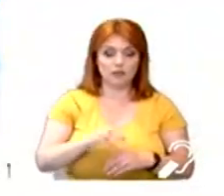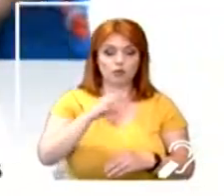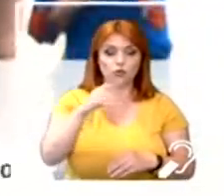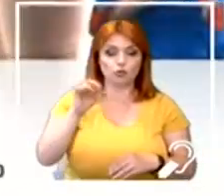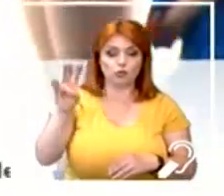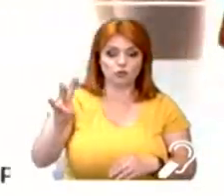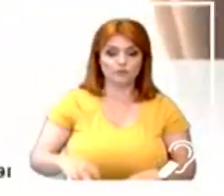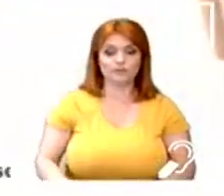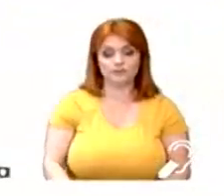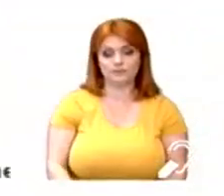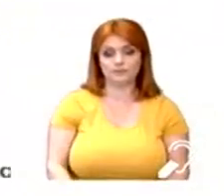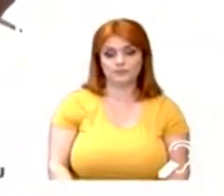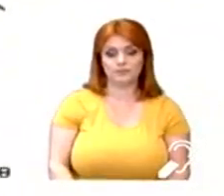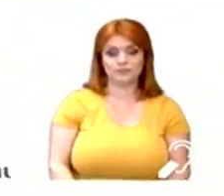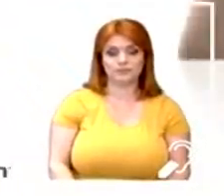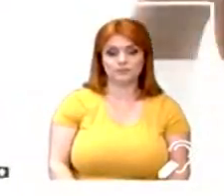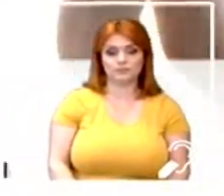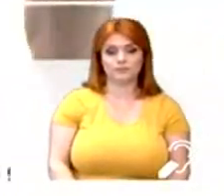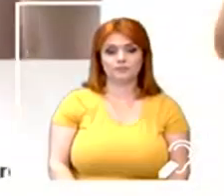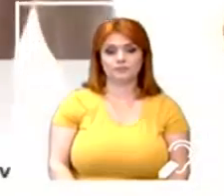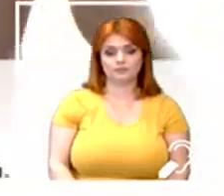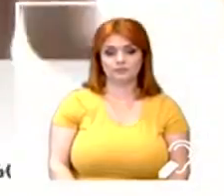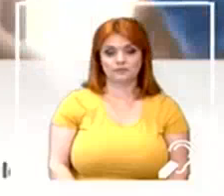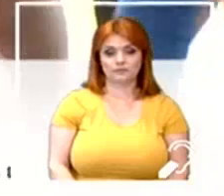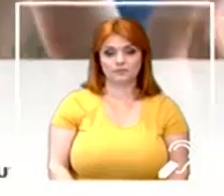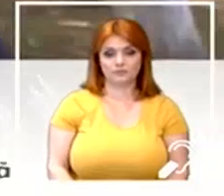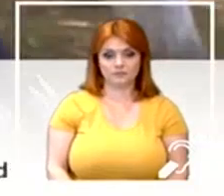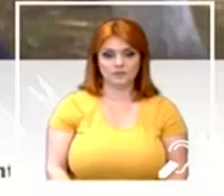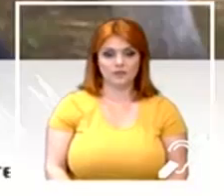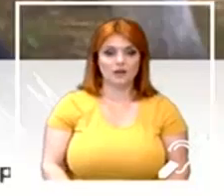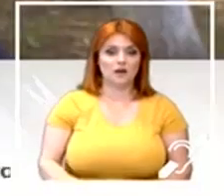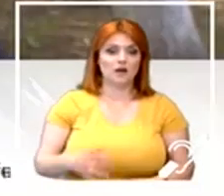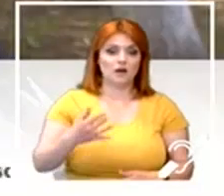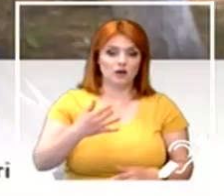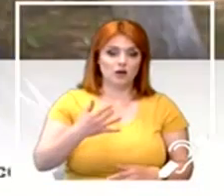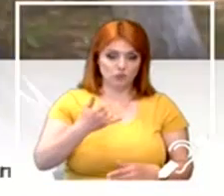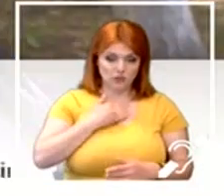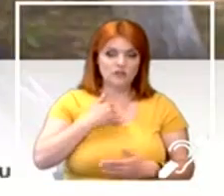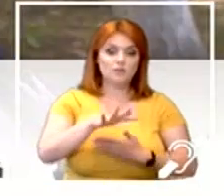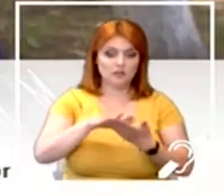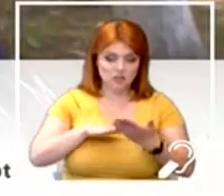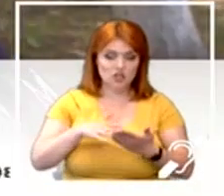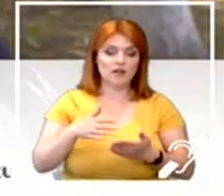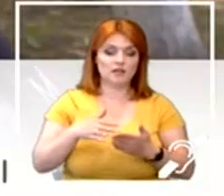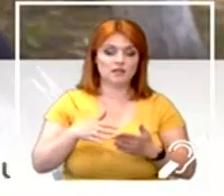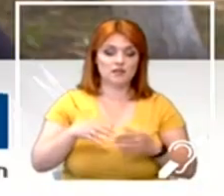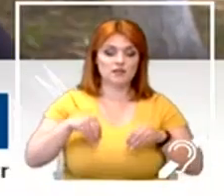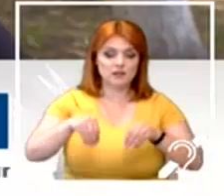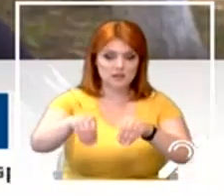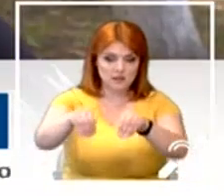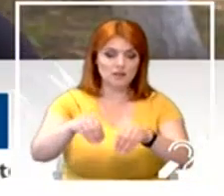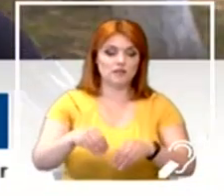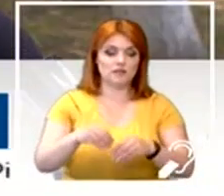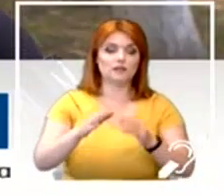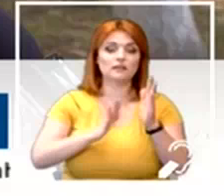de 3 ori taxele achitate de industria tutunului. Industria tutunului are un marketing agresiv